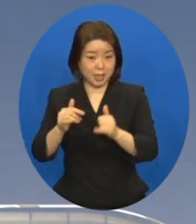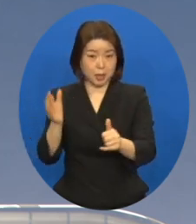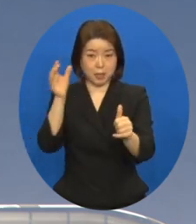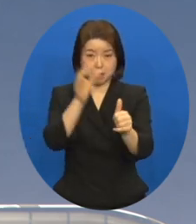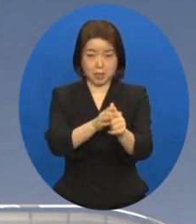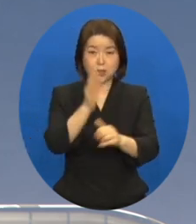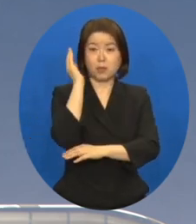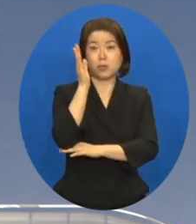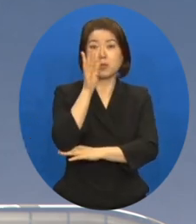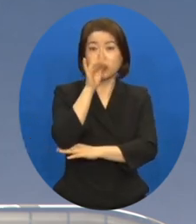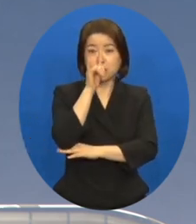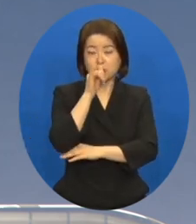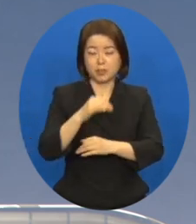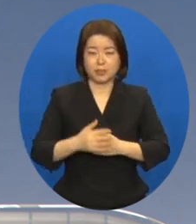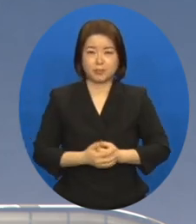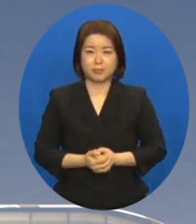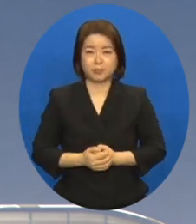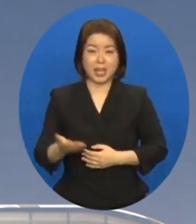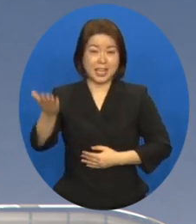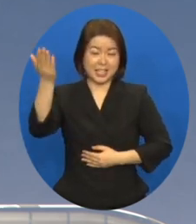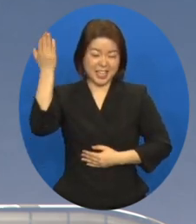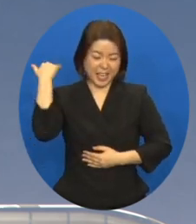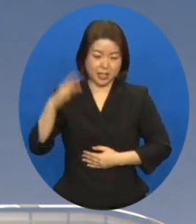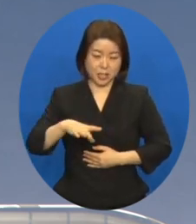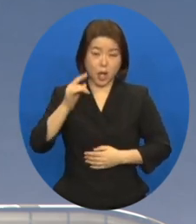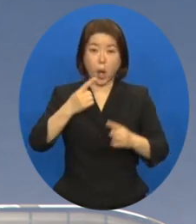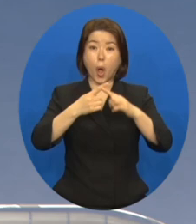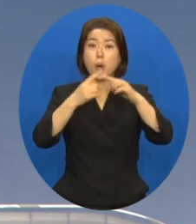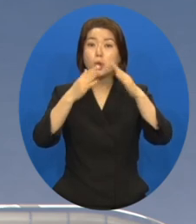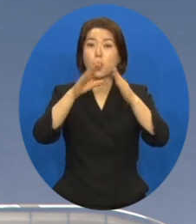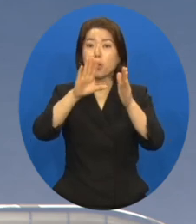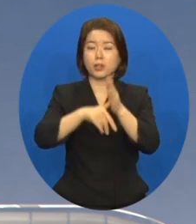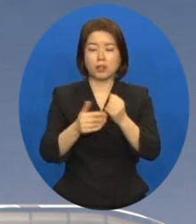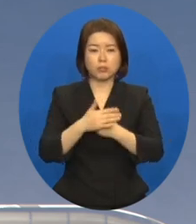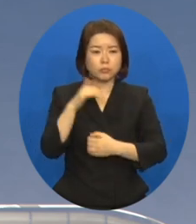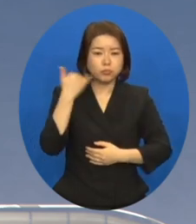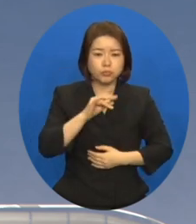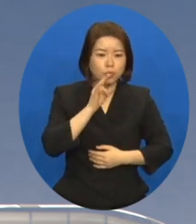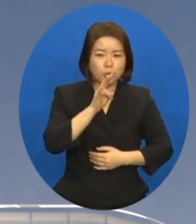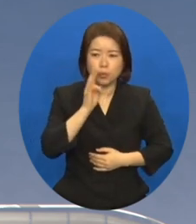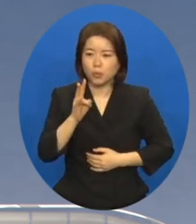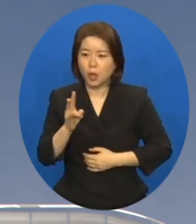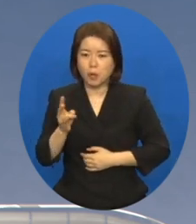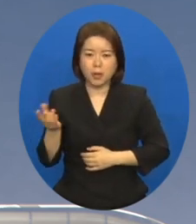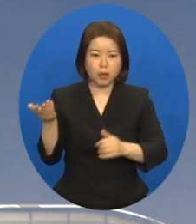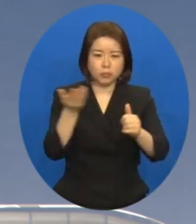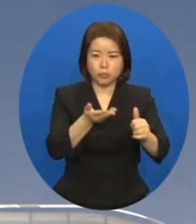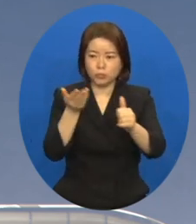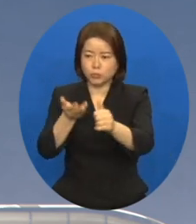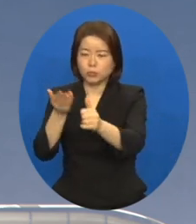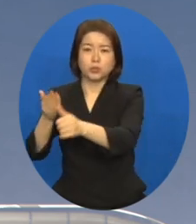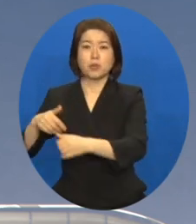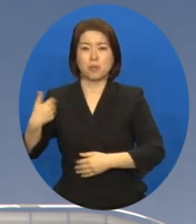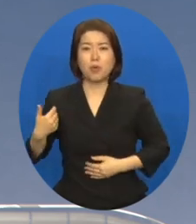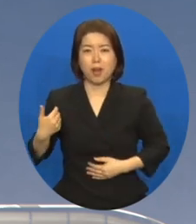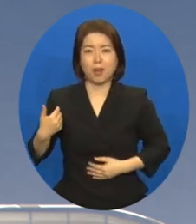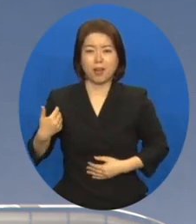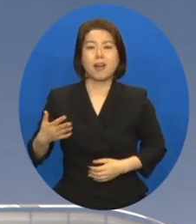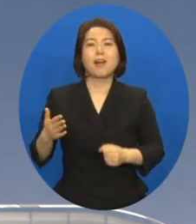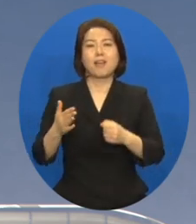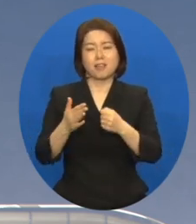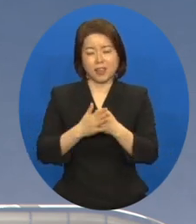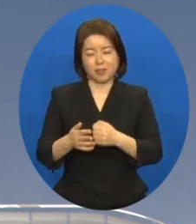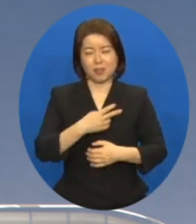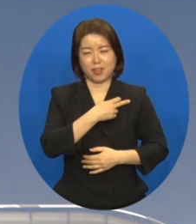거죠. 그러나 그 초대교회 시절에는 누구에게 예언이 임할지 모릅니다. 그래서